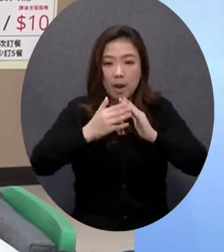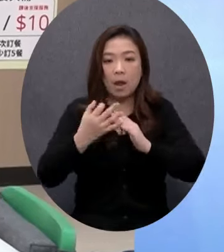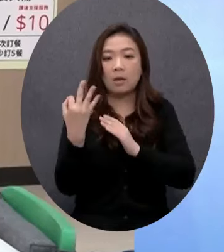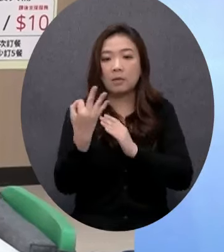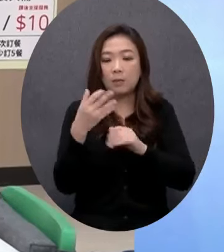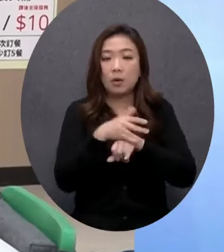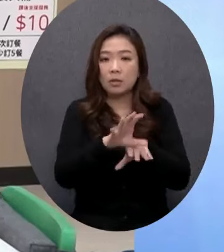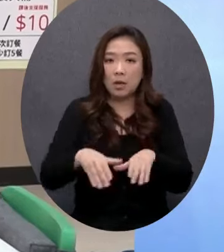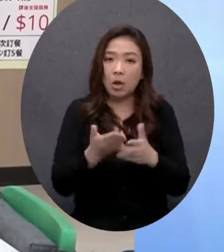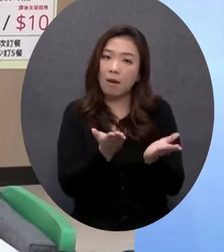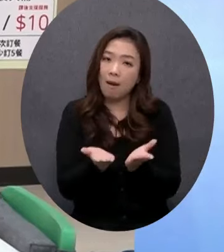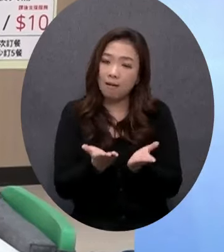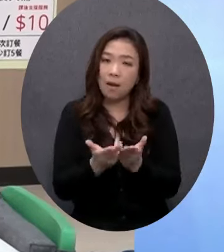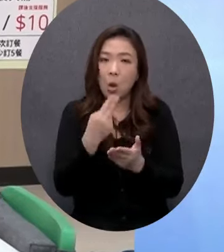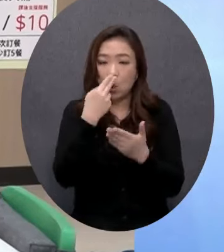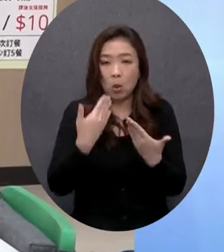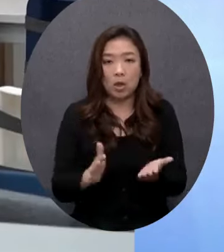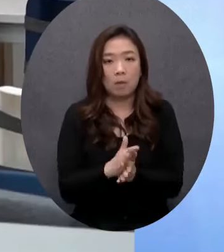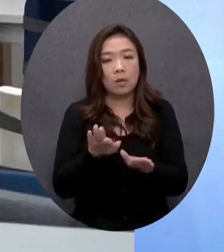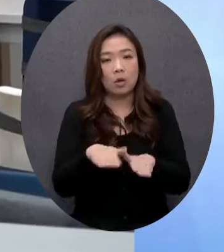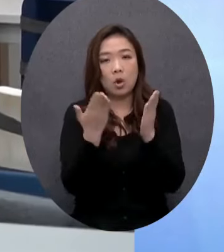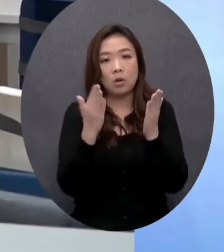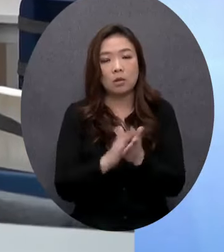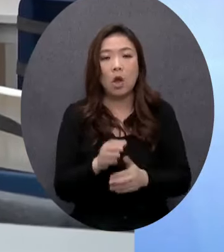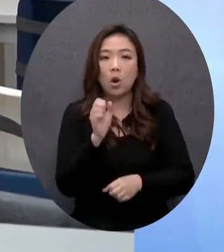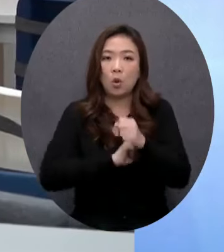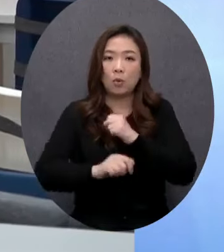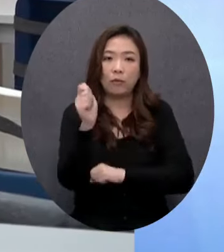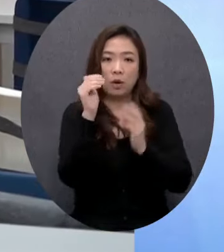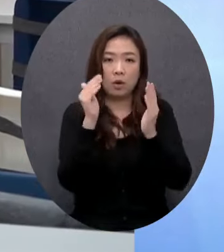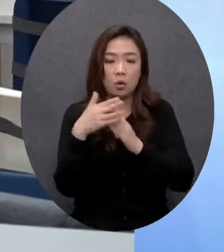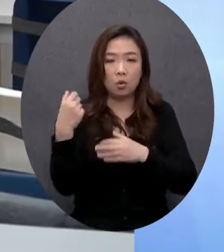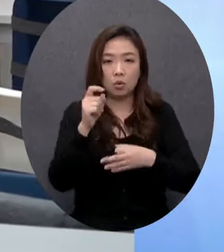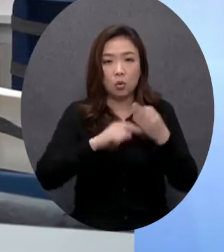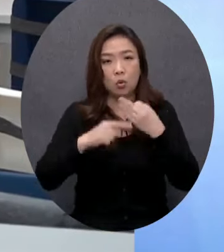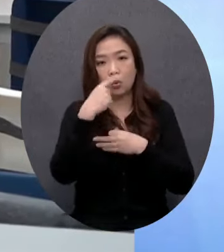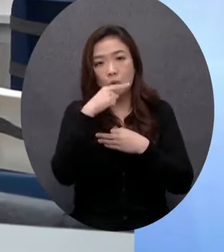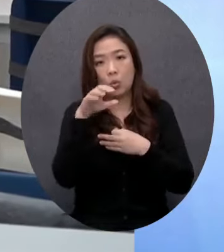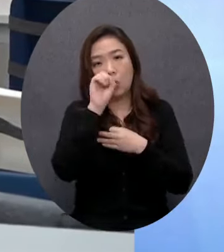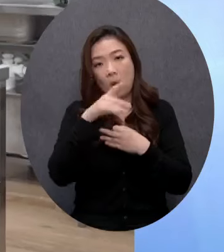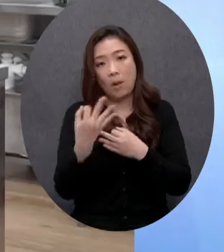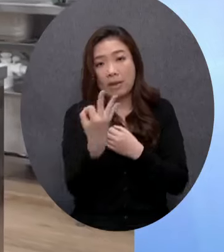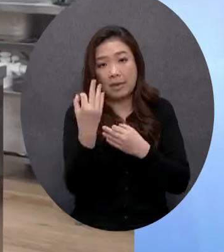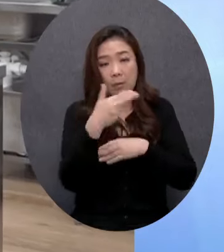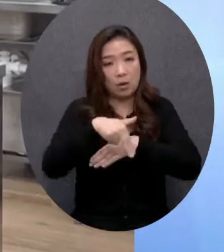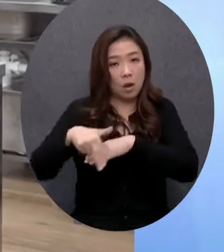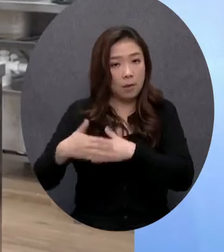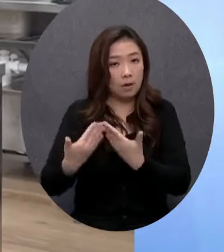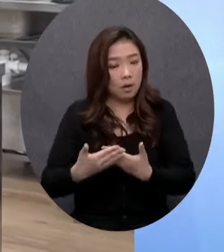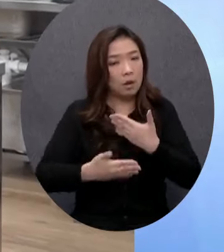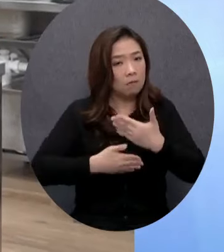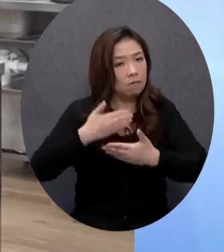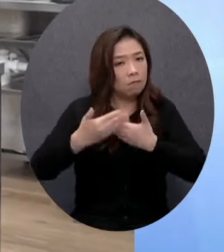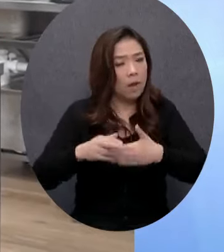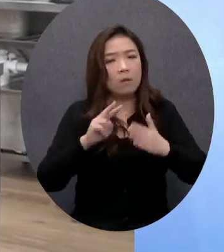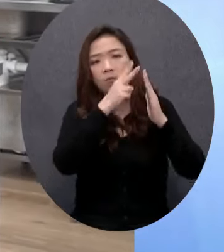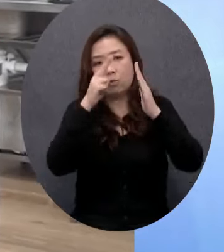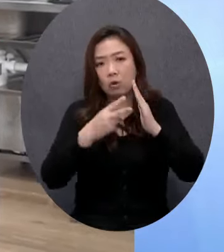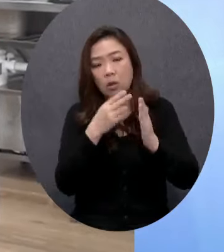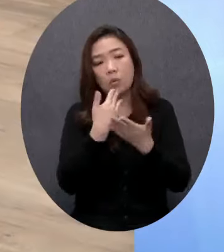區客廳，預計今年內啟動。劳工及福利局局长孙玉涵话：3个项目正系进行装修等工